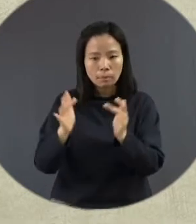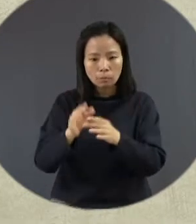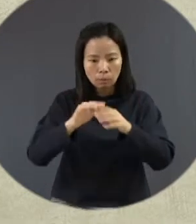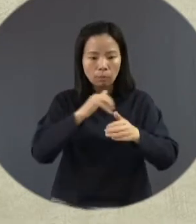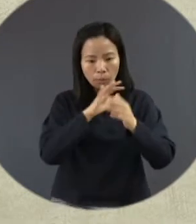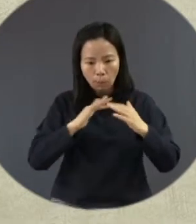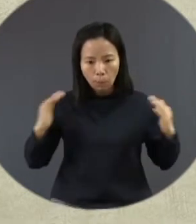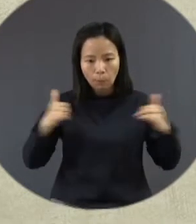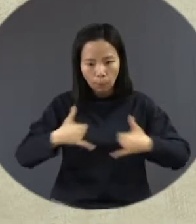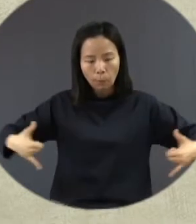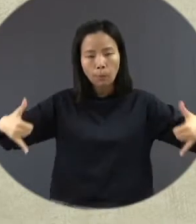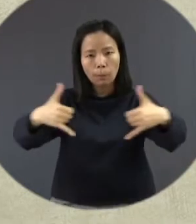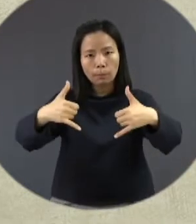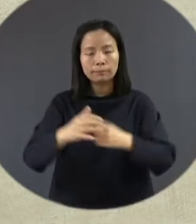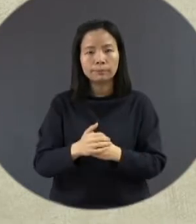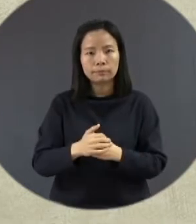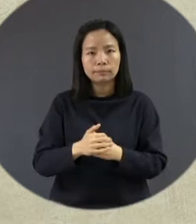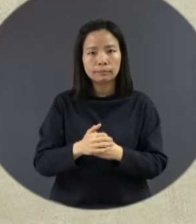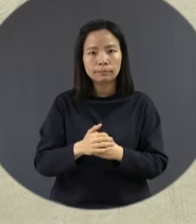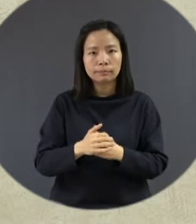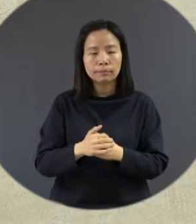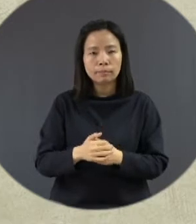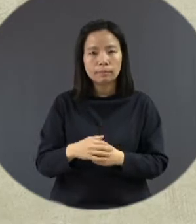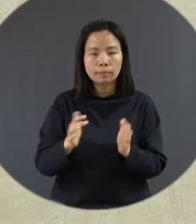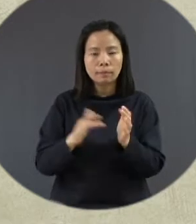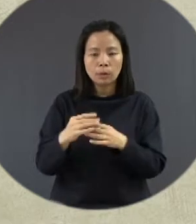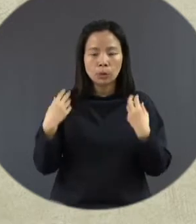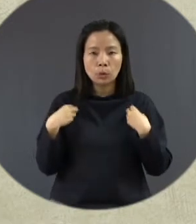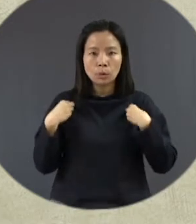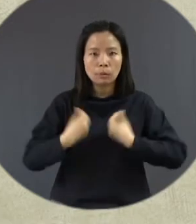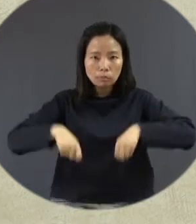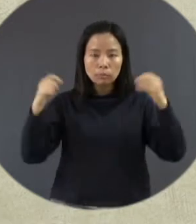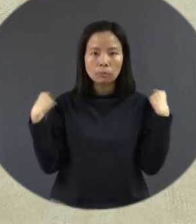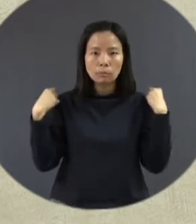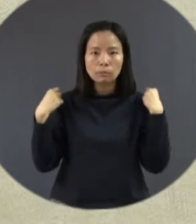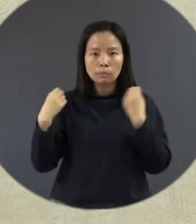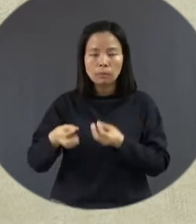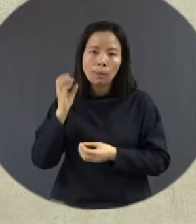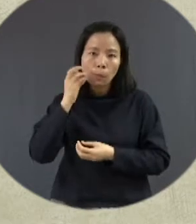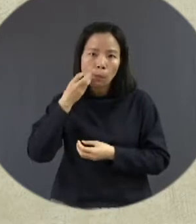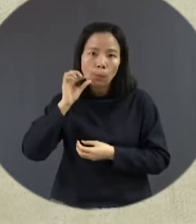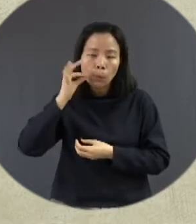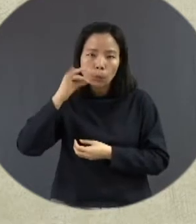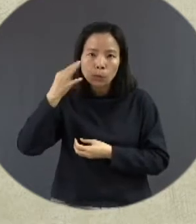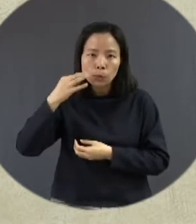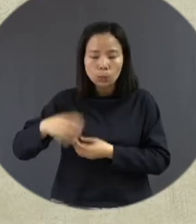稣，然后把他的衣服脱去，叫他穿上紫